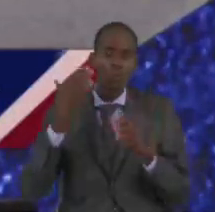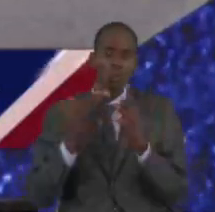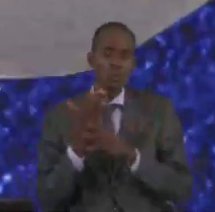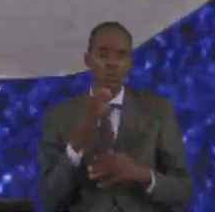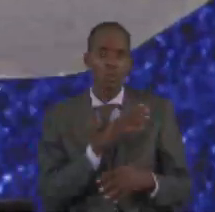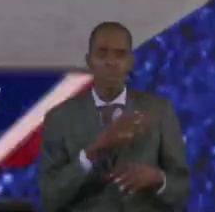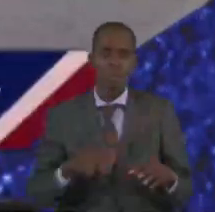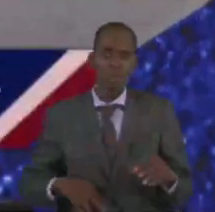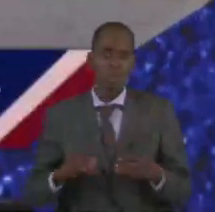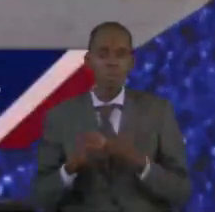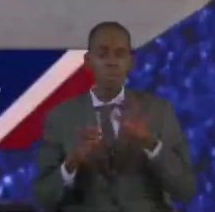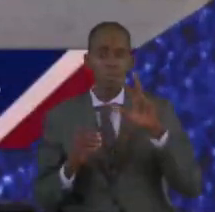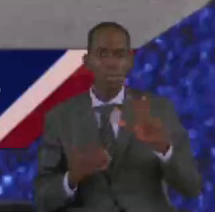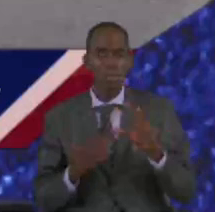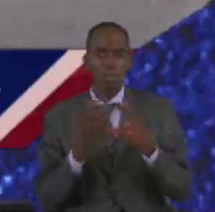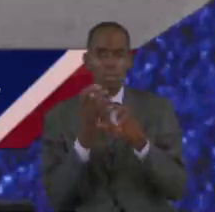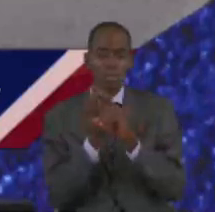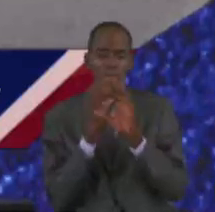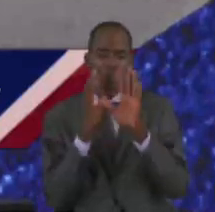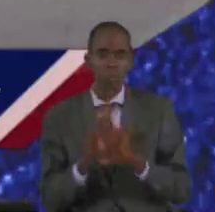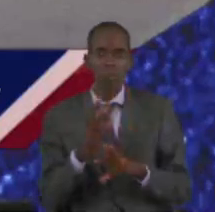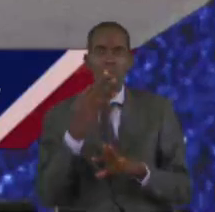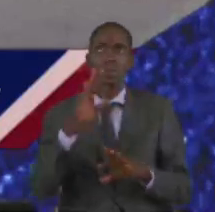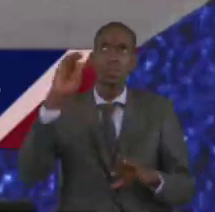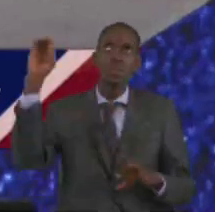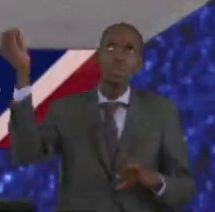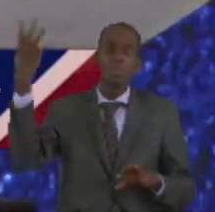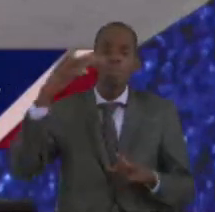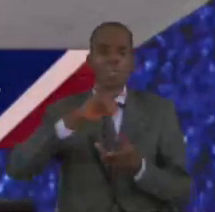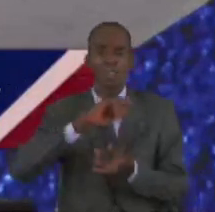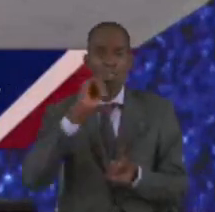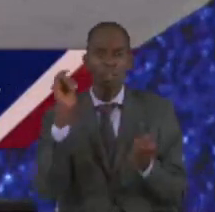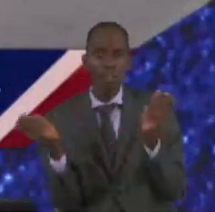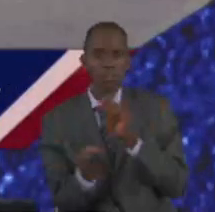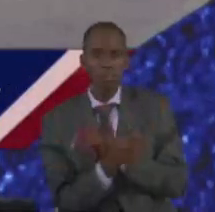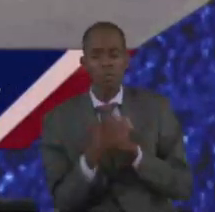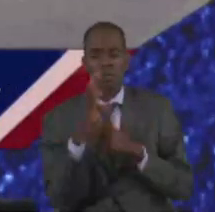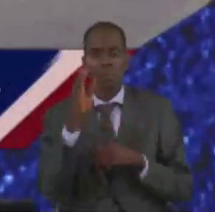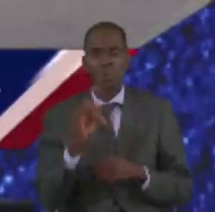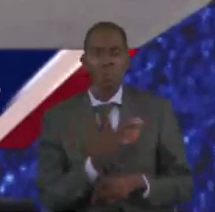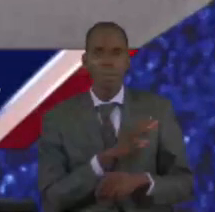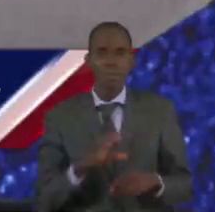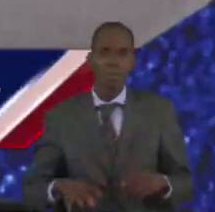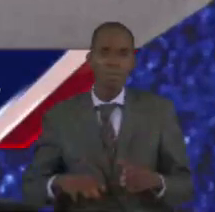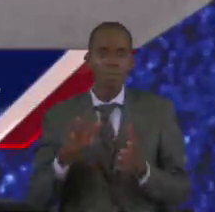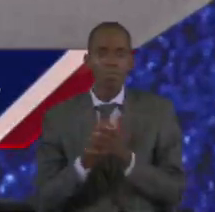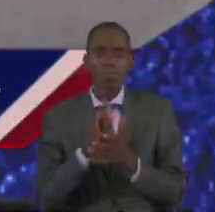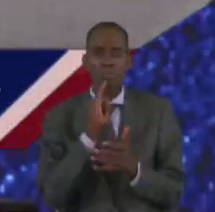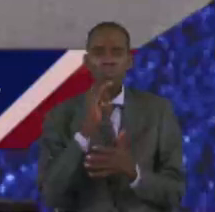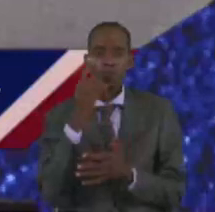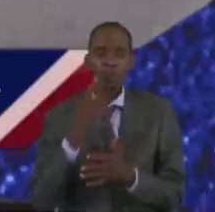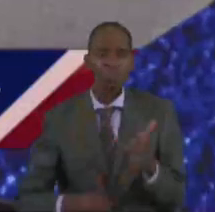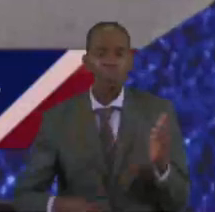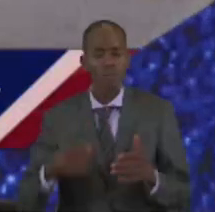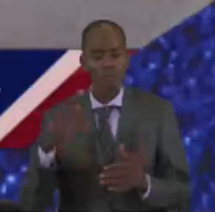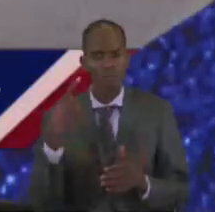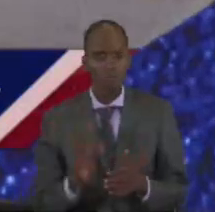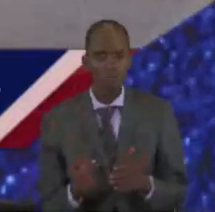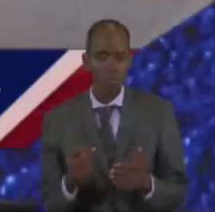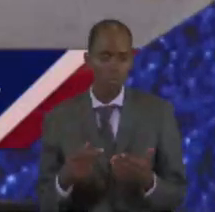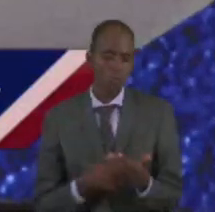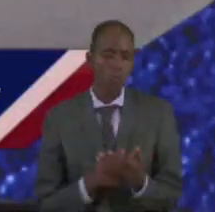rédemption par Dieu enseignée à travers Christ. 3. Les bénéficiaires de la grâce transformés par Christ. C'est ce